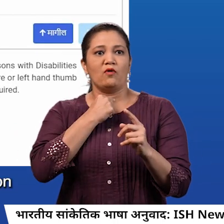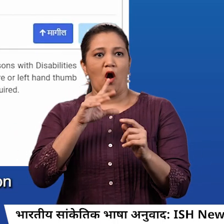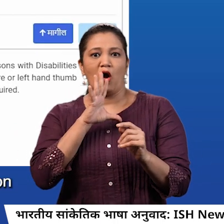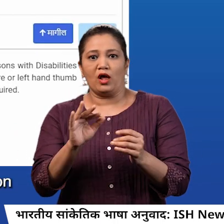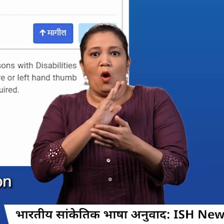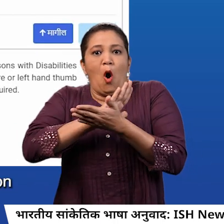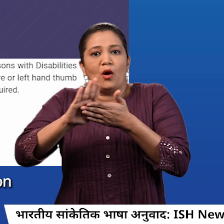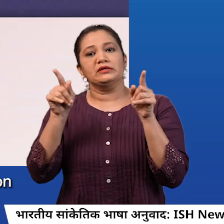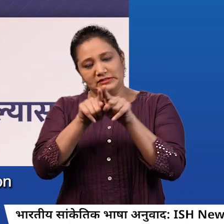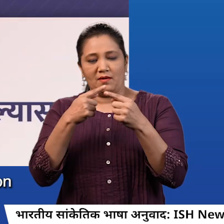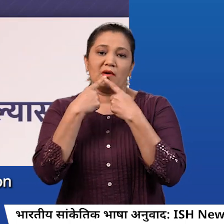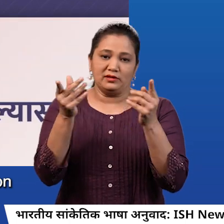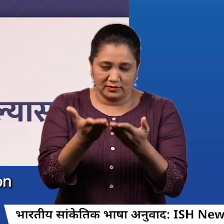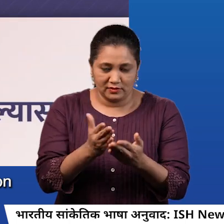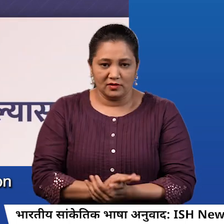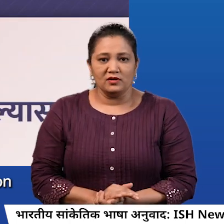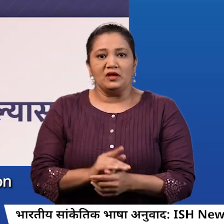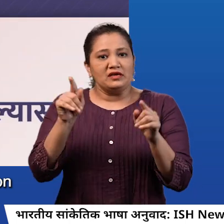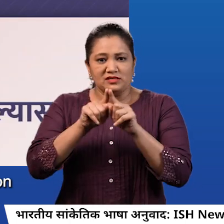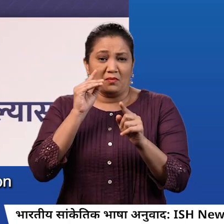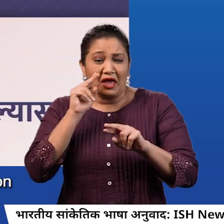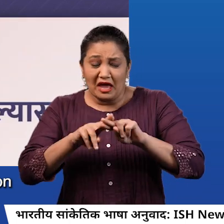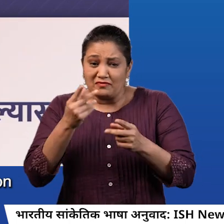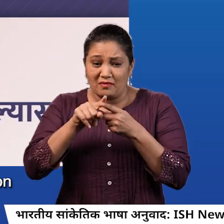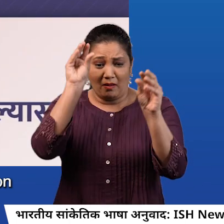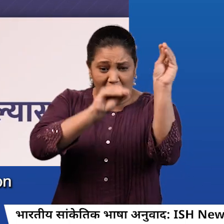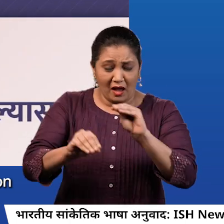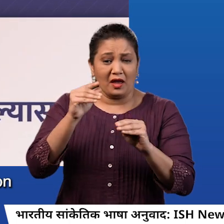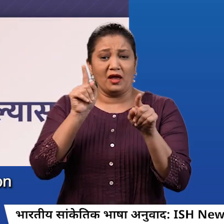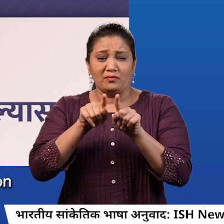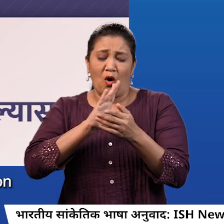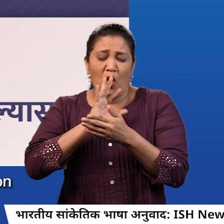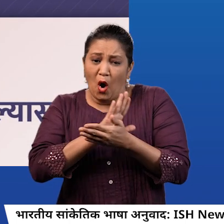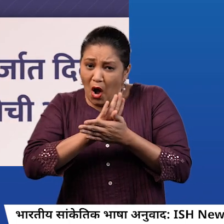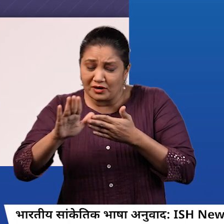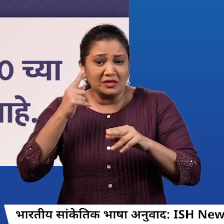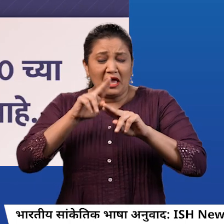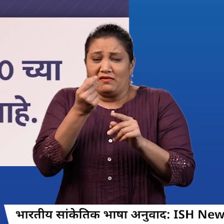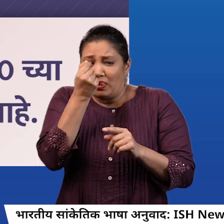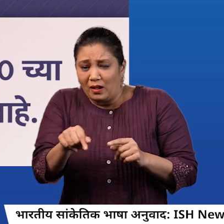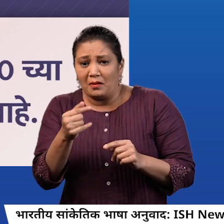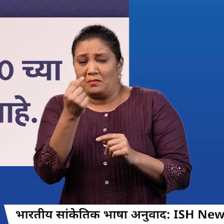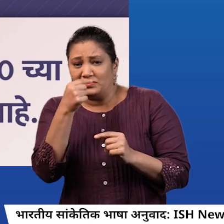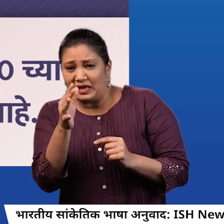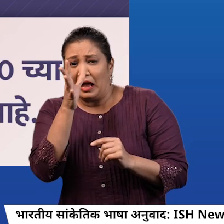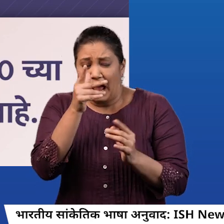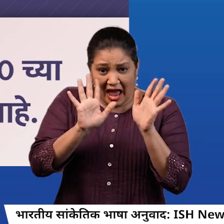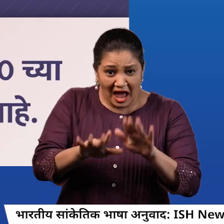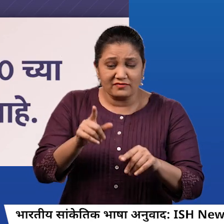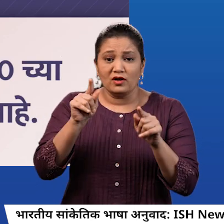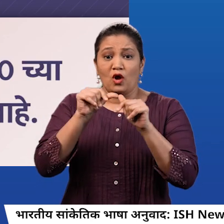घोषणापत्रात सूचित केल्याप्रमाणे जर का आपण या संपूर्ण अर्जात दिलेली माहिती खोटी असल्याचं सिद्ध झालं तर हा लोकप्रतिनिधित्व